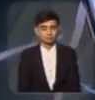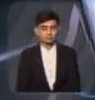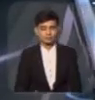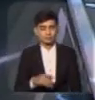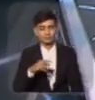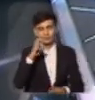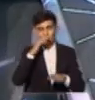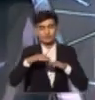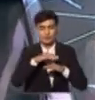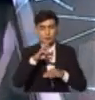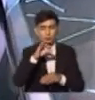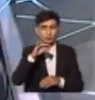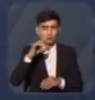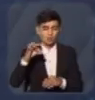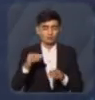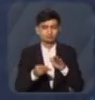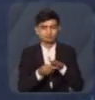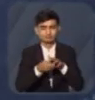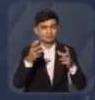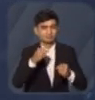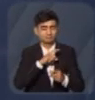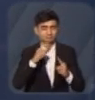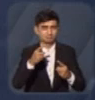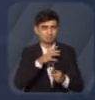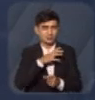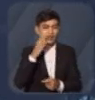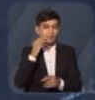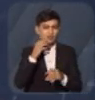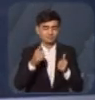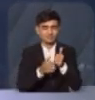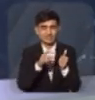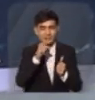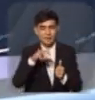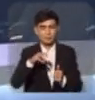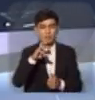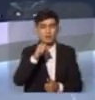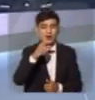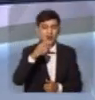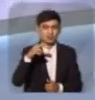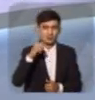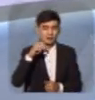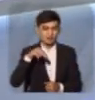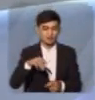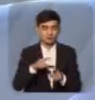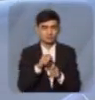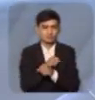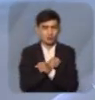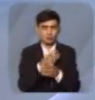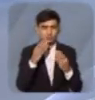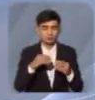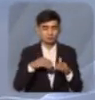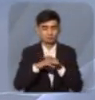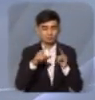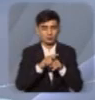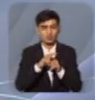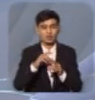Ұлттық бюро жемқорлық жасат деген күдікпен ұсталды деп мәлімдеген Алматы облысы әкімінің орынбасары Бағдат Мәнзоров еңбек демалысына шықты. Шенеунікті